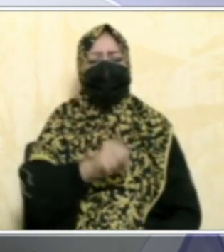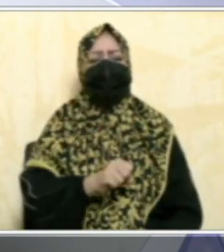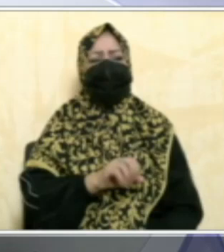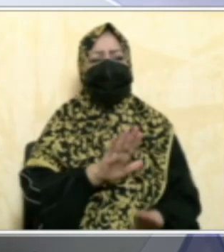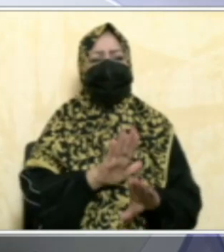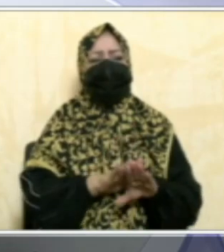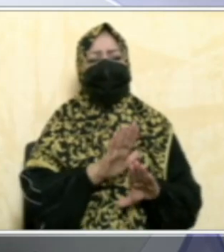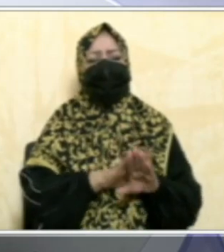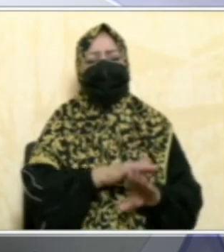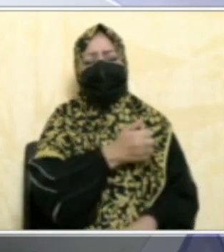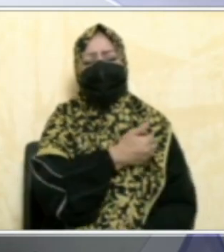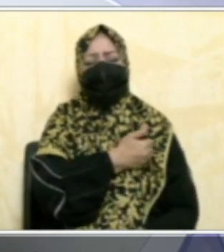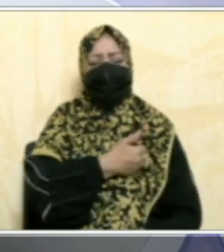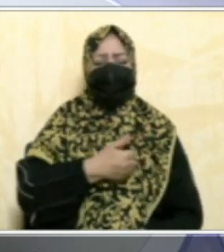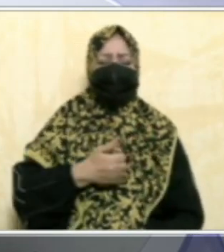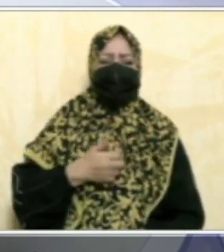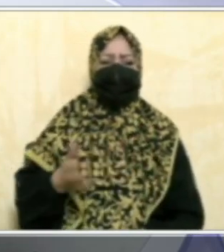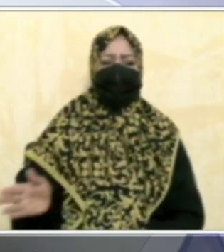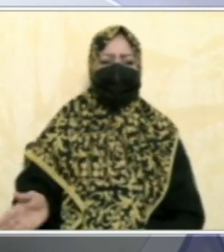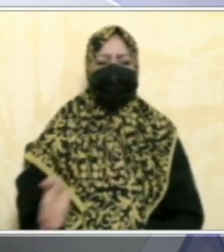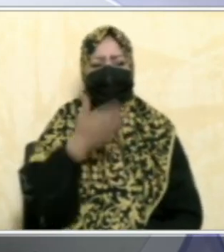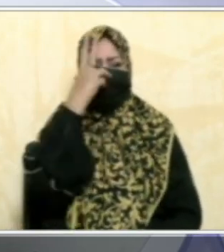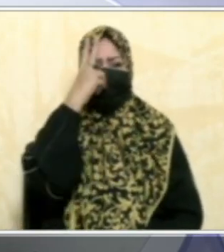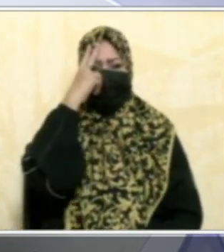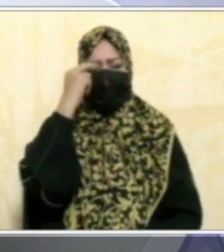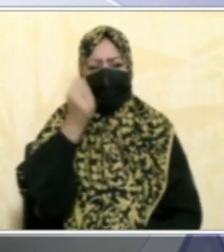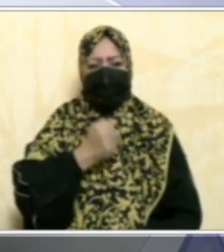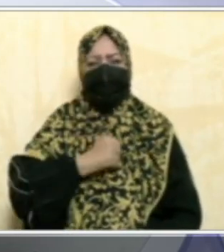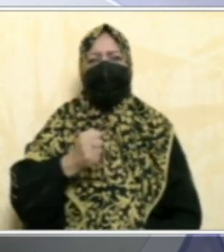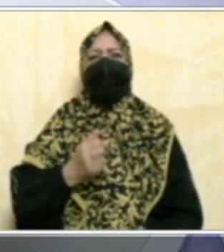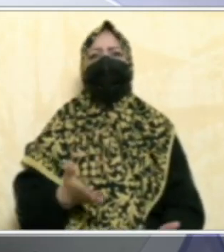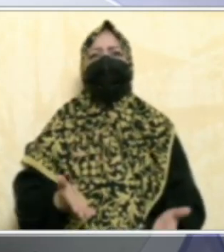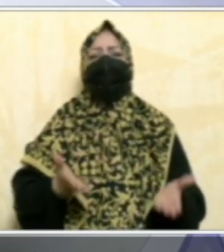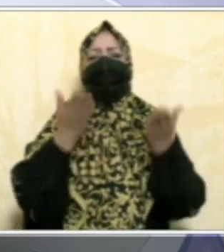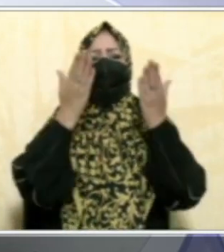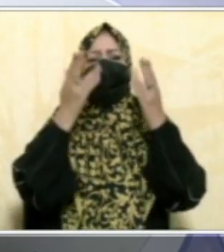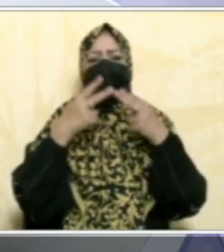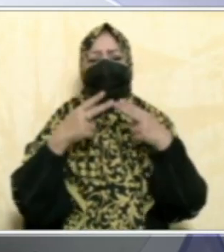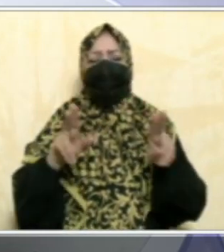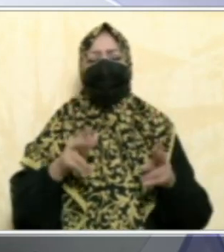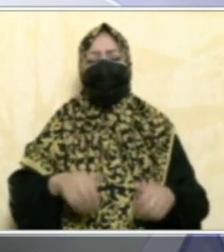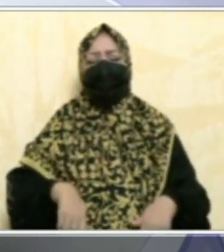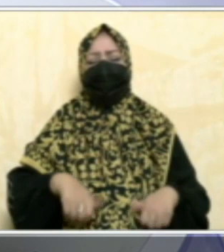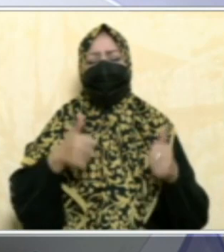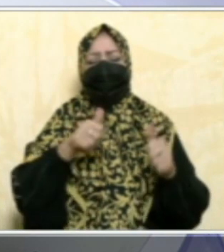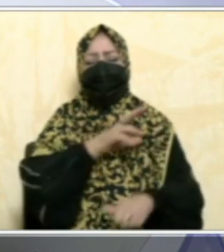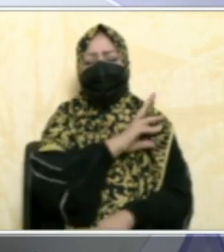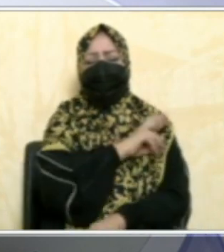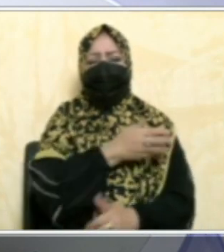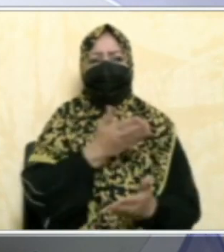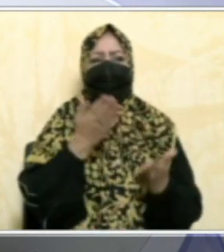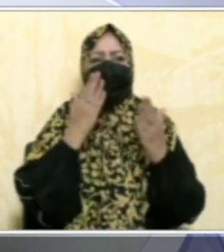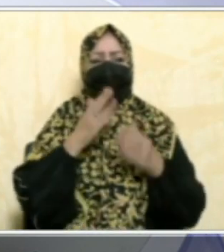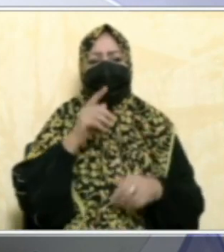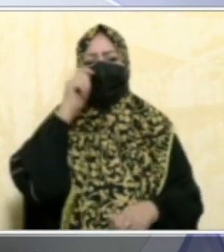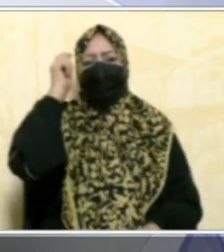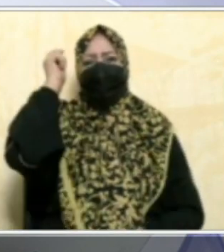العدو. أسأل الله عز وجل أن ينتصر لإخواننا وأن ينتقم لهم وأن يهلك عدوهم. معنا